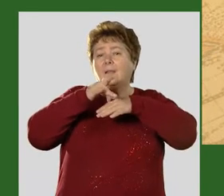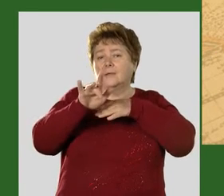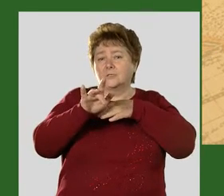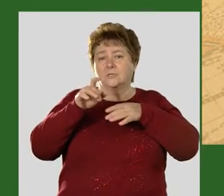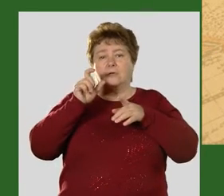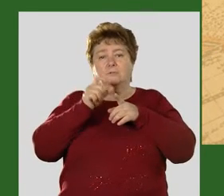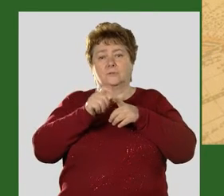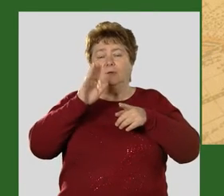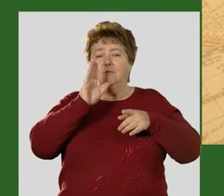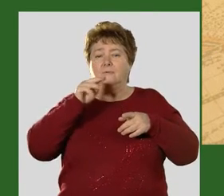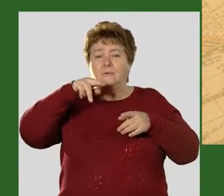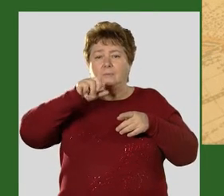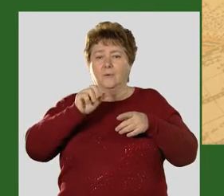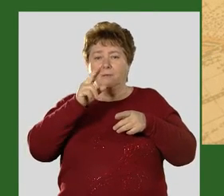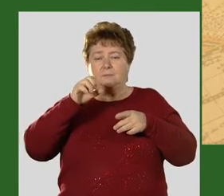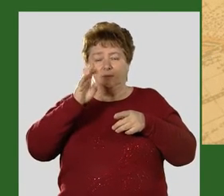Лишнее слово – впадина.